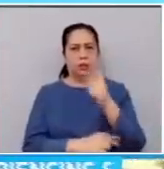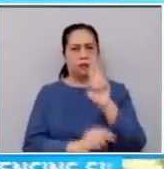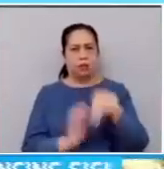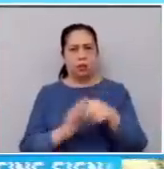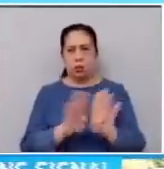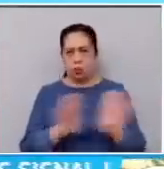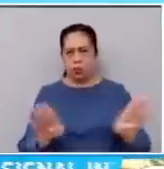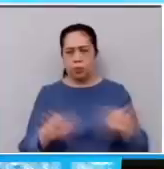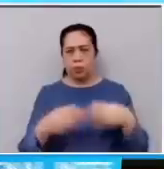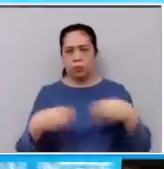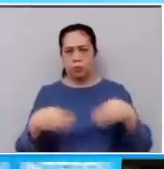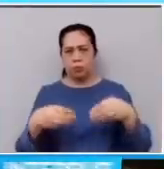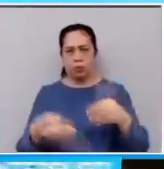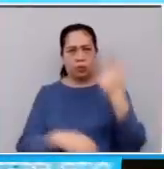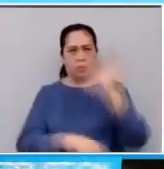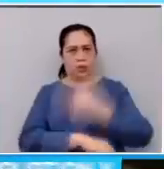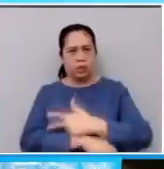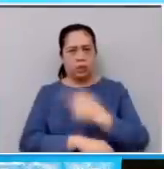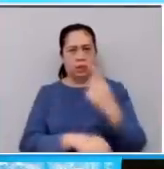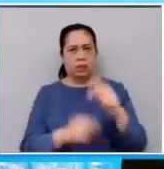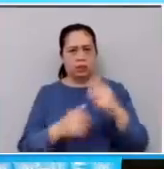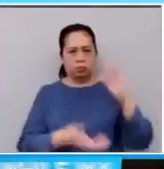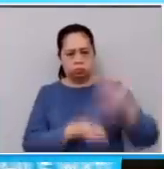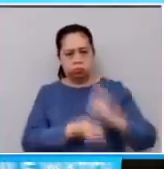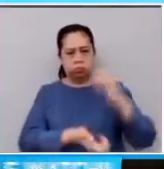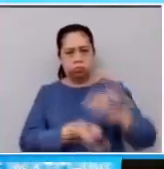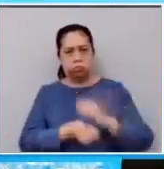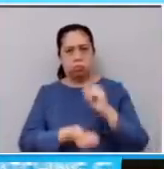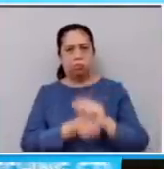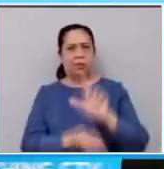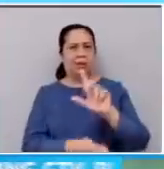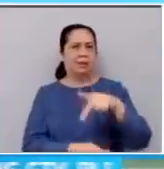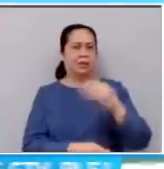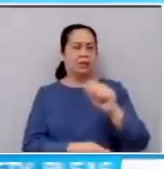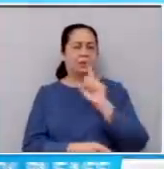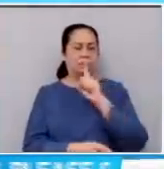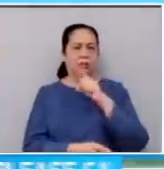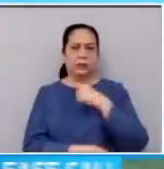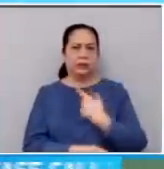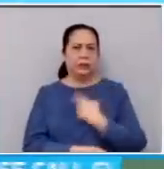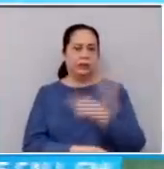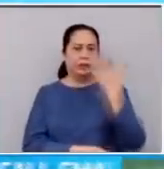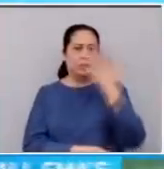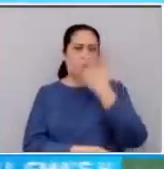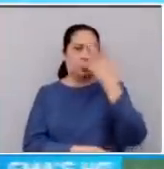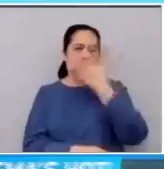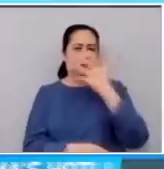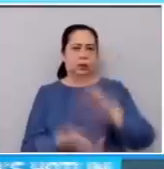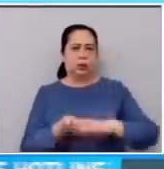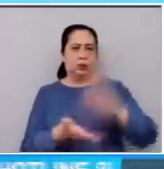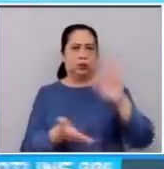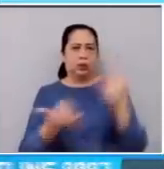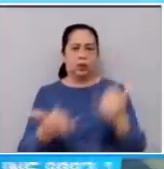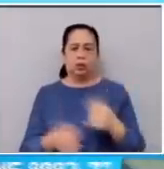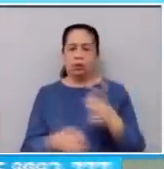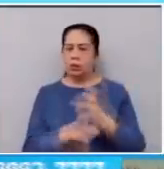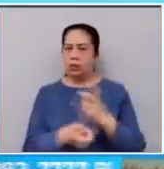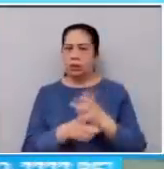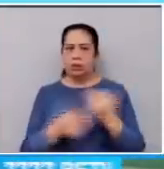kaya 3 araw lang tumatagal ang LPG niya. Kaya mahabdi raw talaga sa bulsa. Mataas nga ngayon, mahirap po.